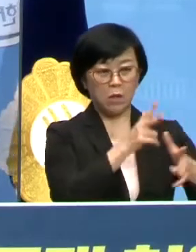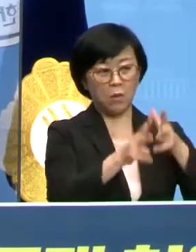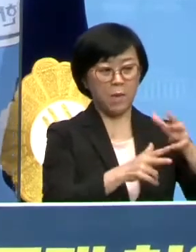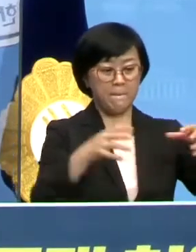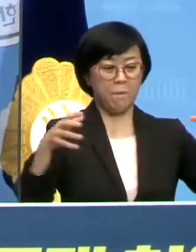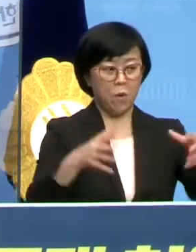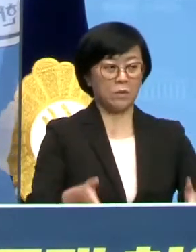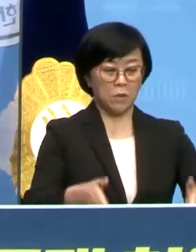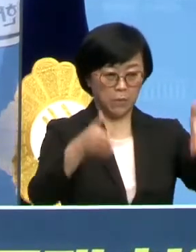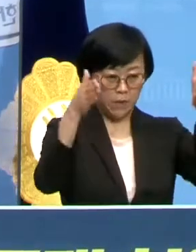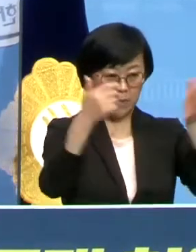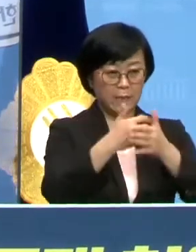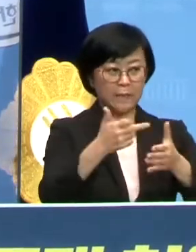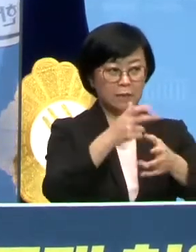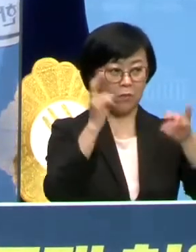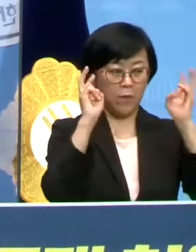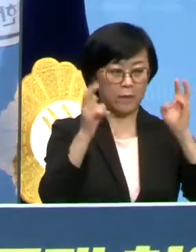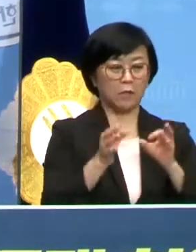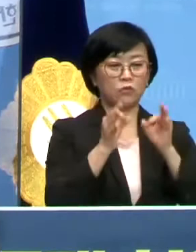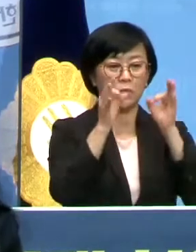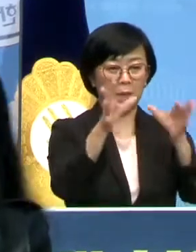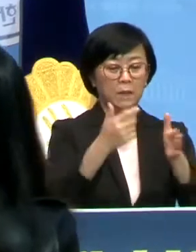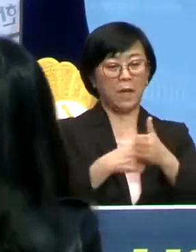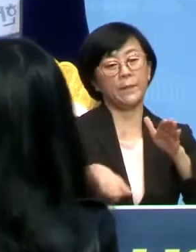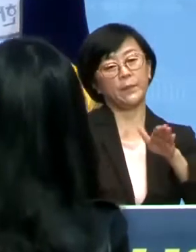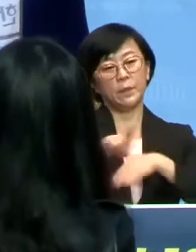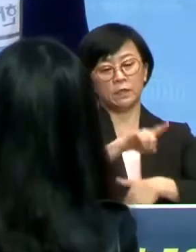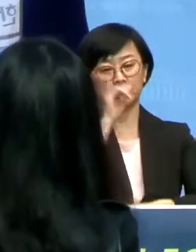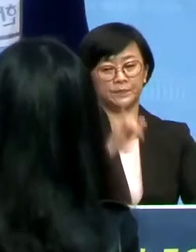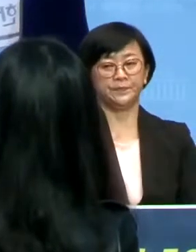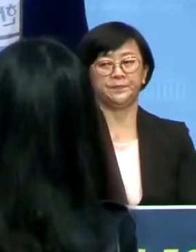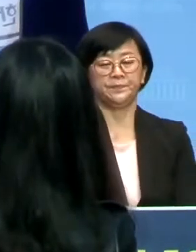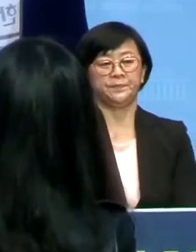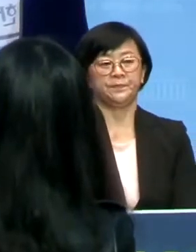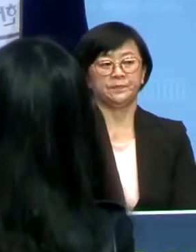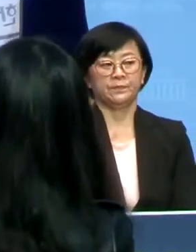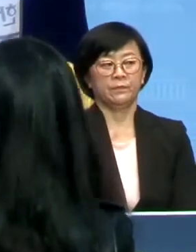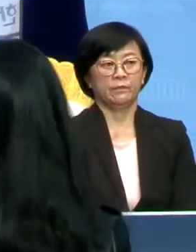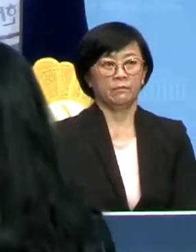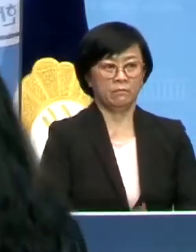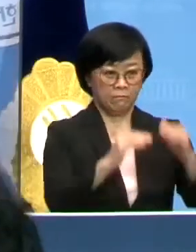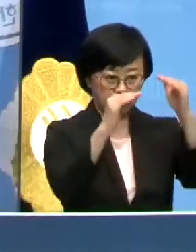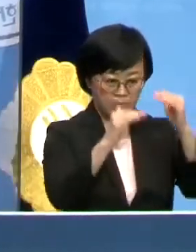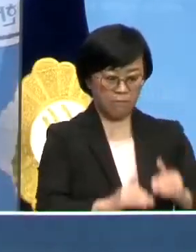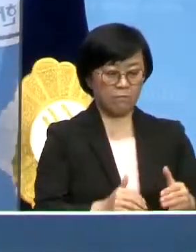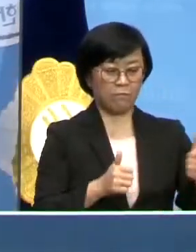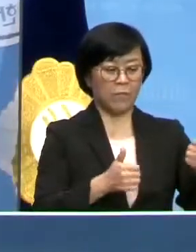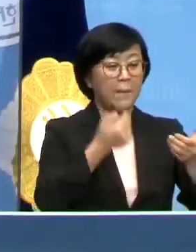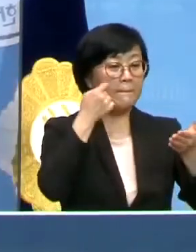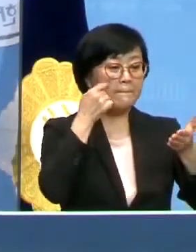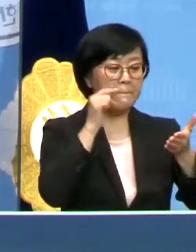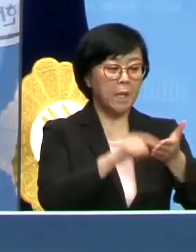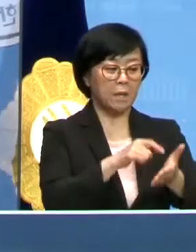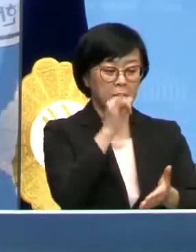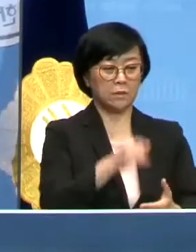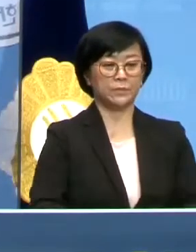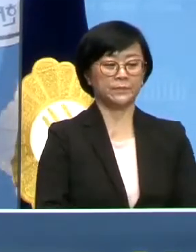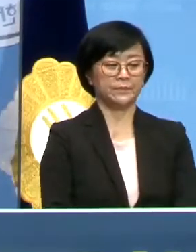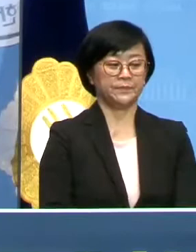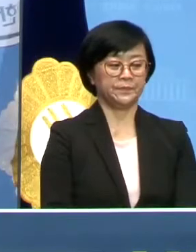대기업 자본 을 투입해서 선진 한다 라는 내용의 회의결과 있습니다